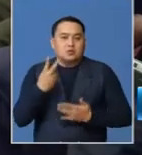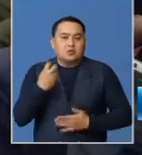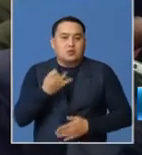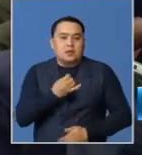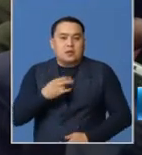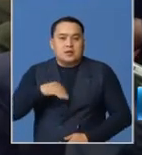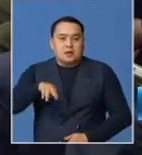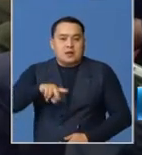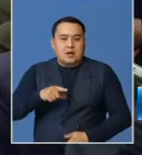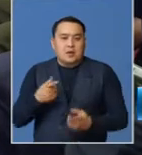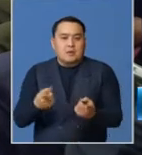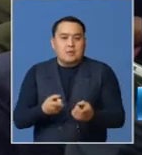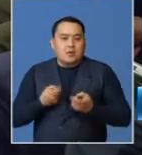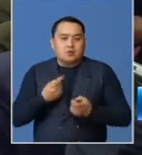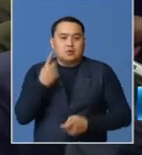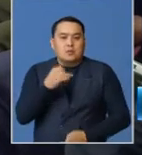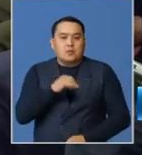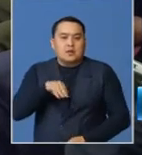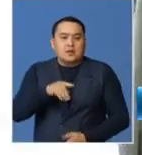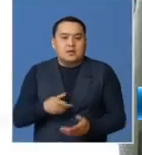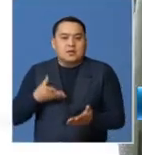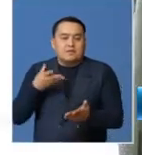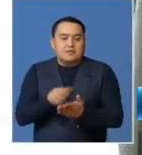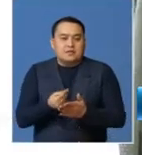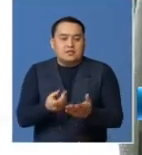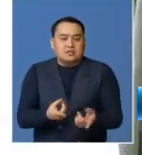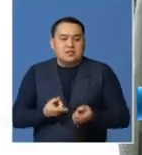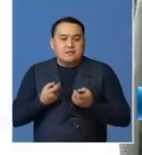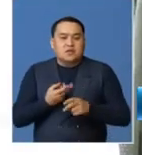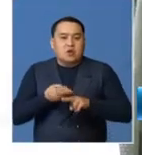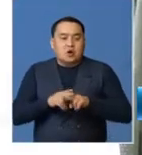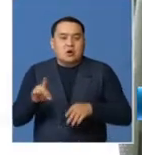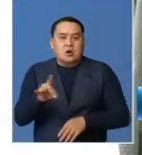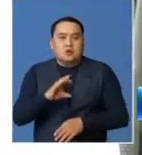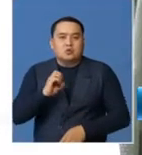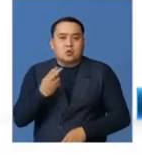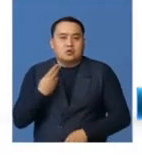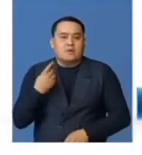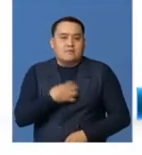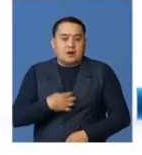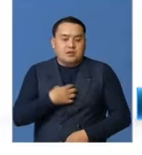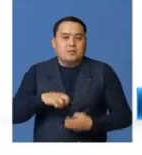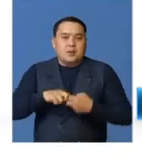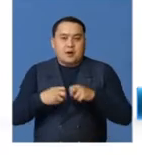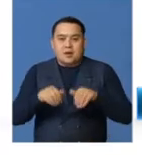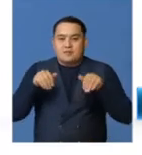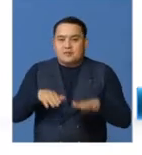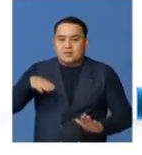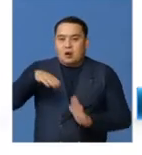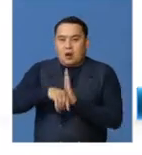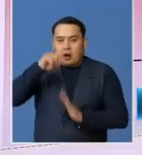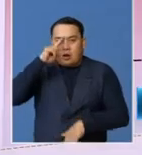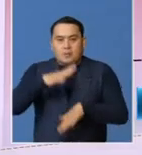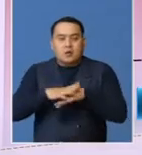тенге. Притянуто более 100 миллиардов тенге инвестиций. Район процветает, но есть социально важные проблемы, требующие вмешательства